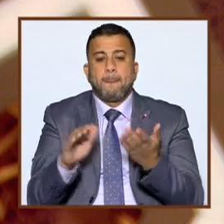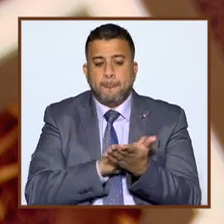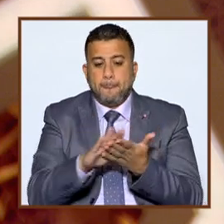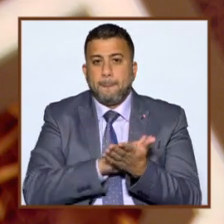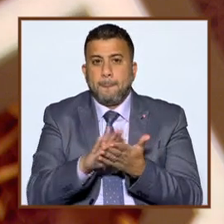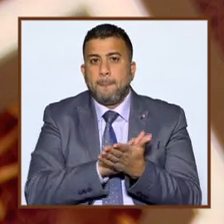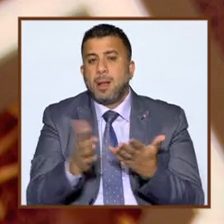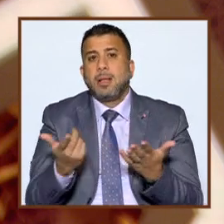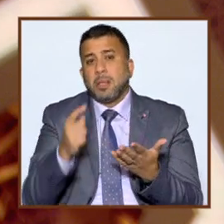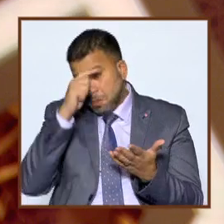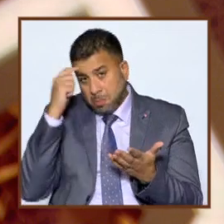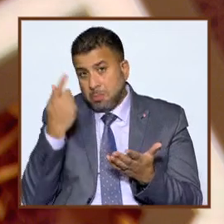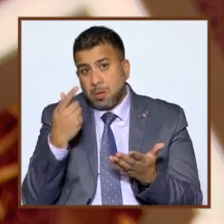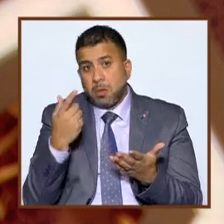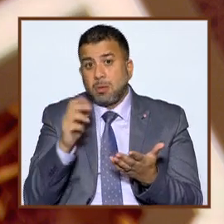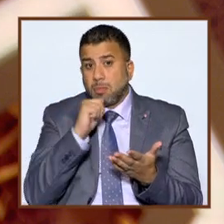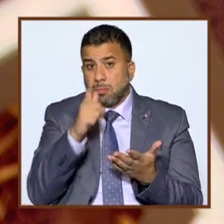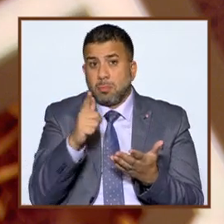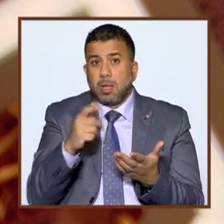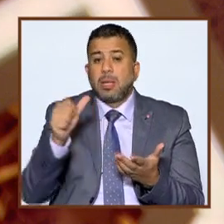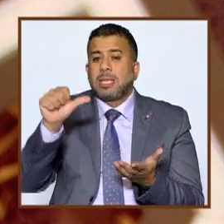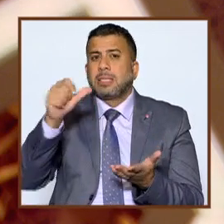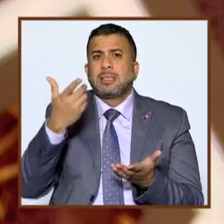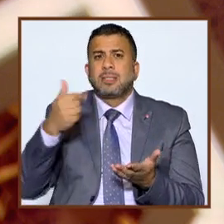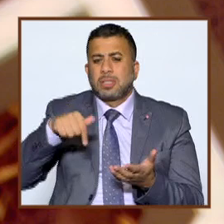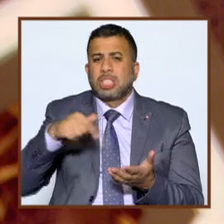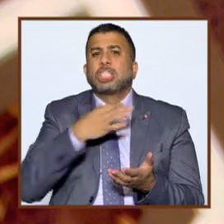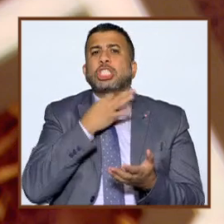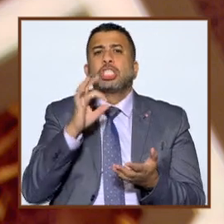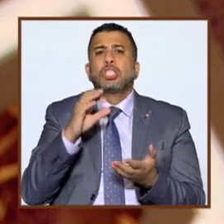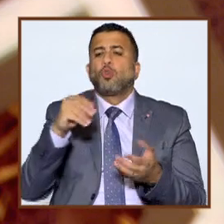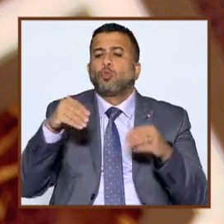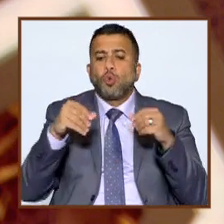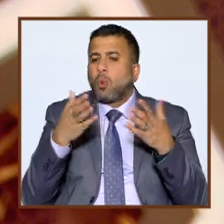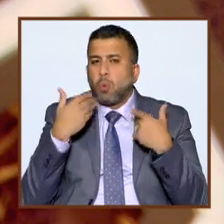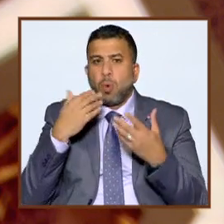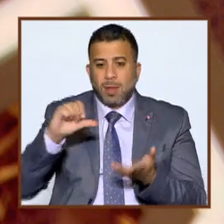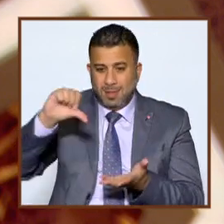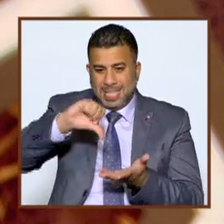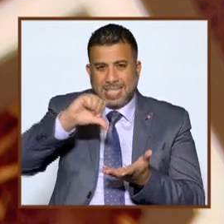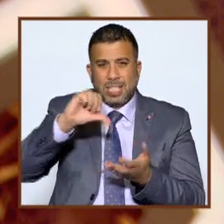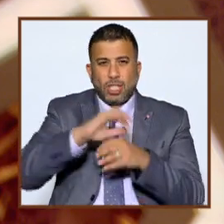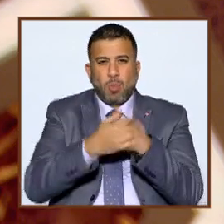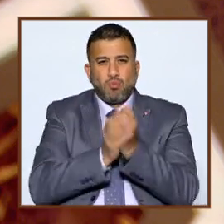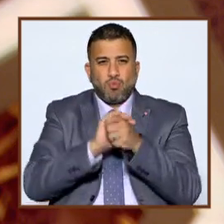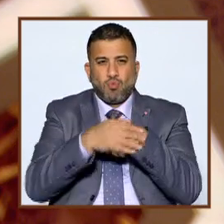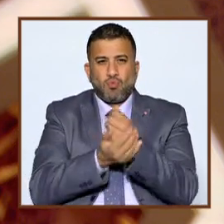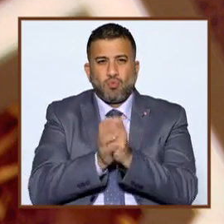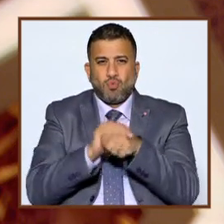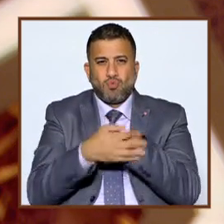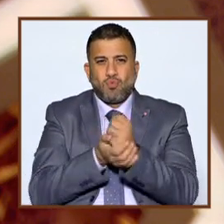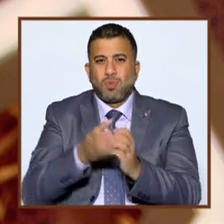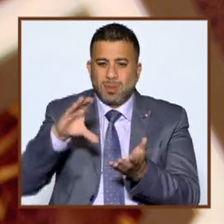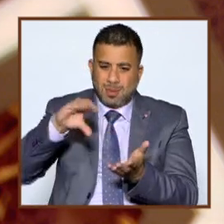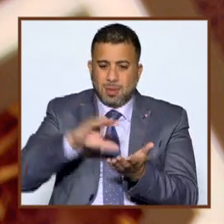قولان لأهل العلم، والذي يظهر أنه يقوم، مثل بعض المنظفات ومثل بعض يعني الأشياء الحديثة